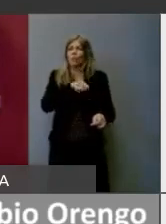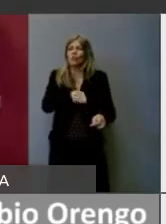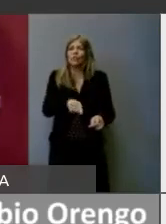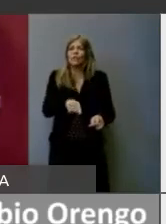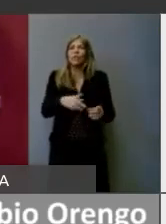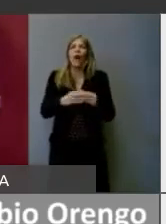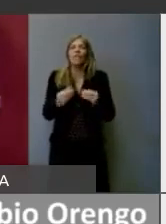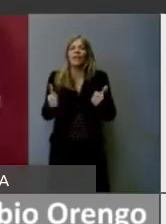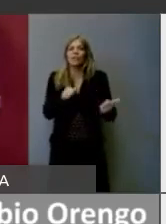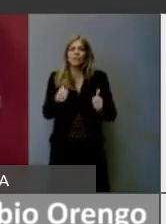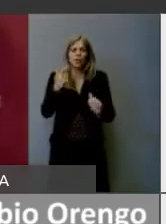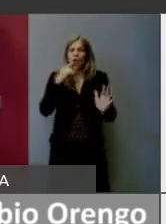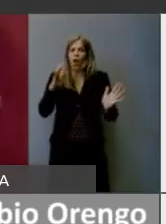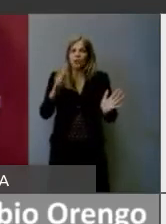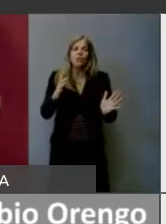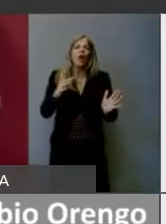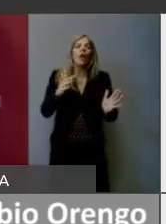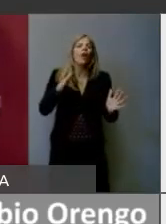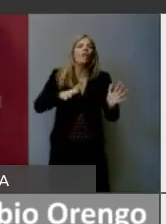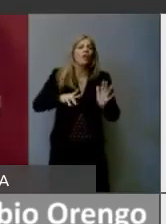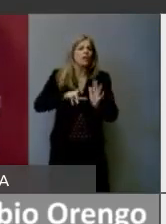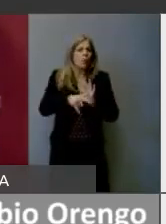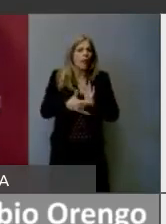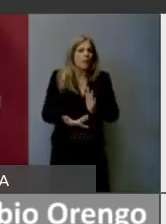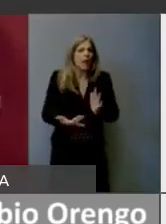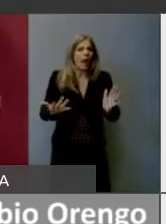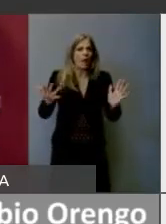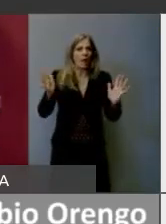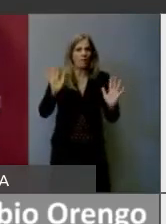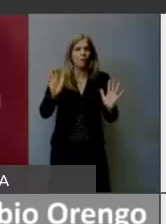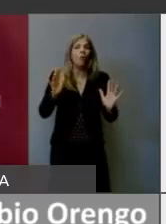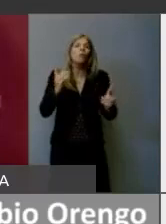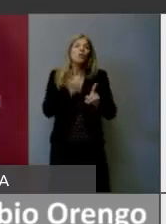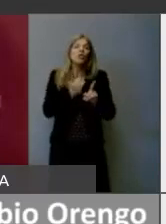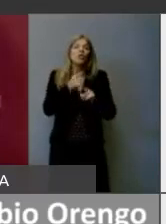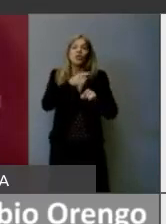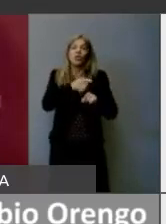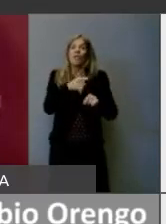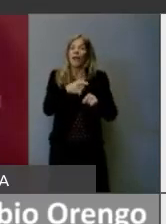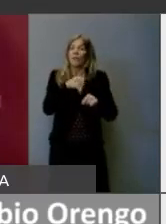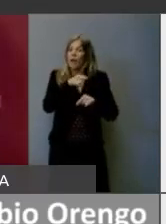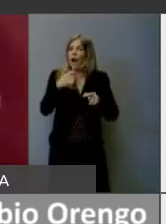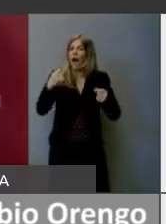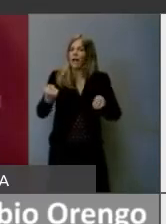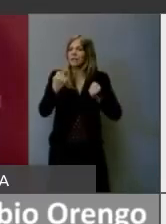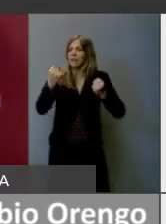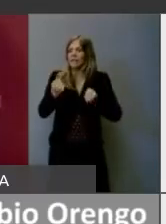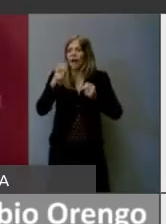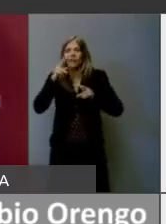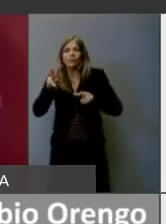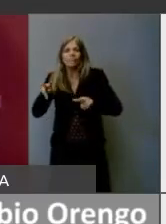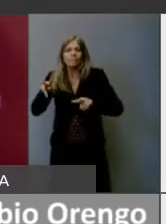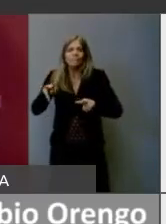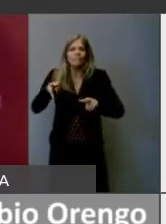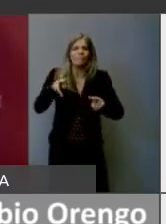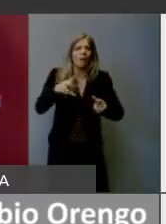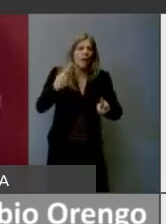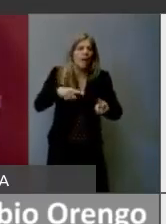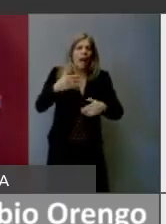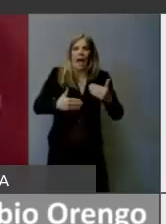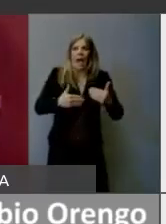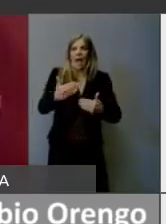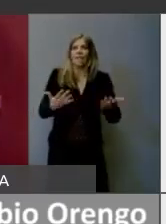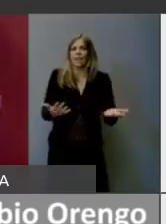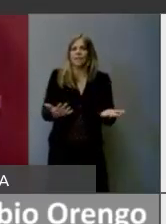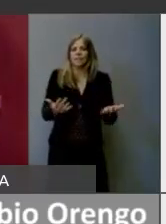perché non ho avuto tempo di verificarlo, dovrebbe essersi attivato per poi portare avanti l'iter. Comunque